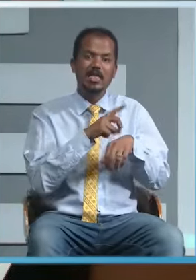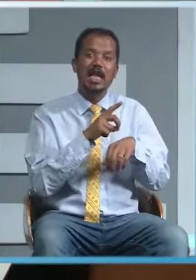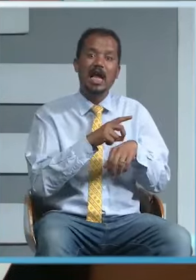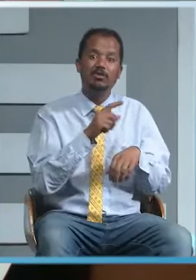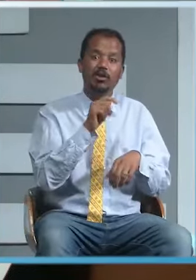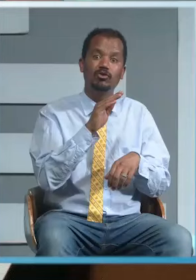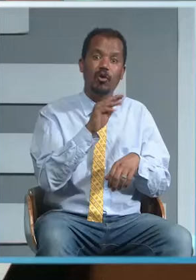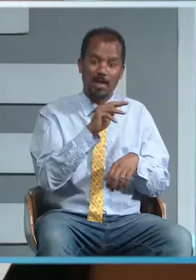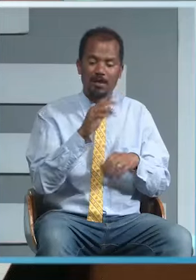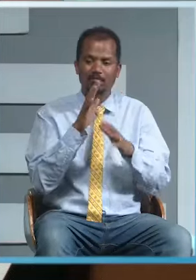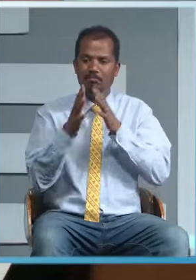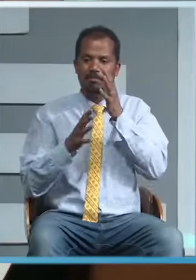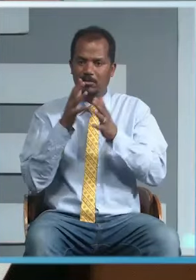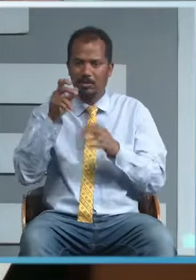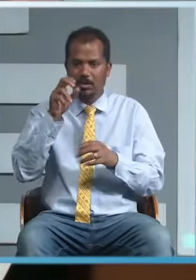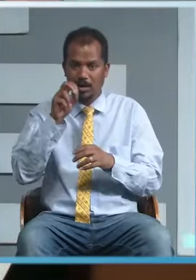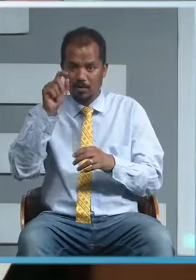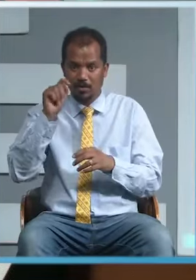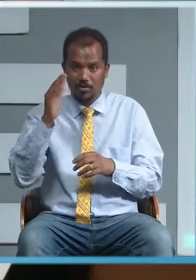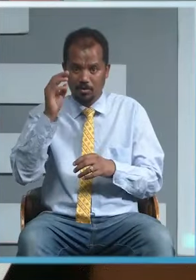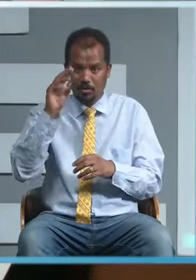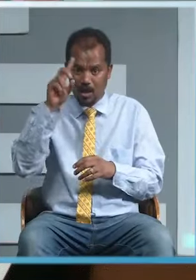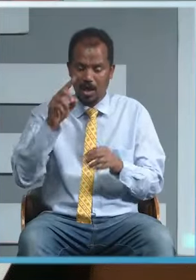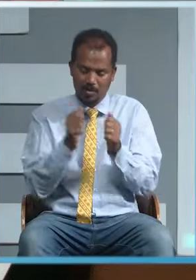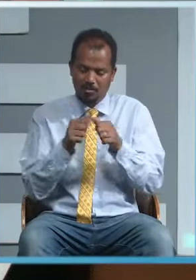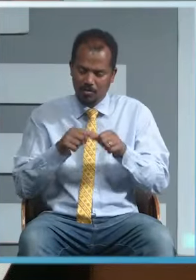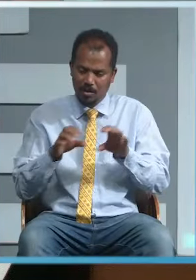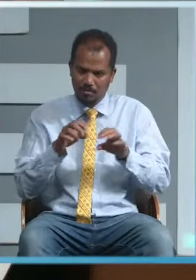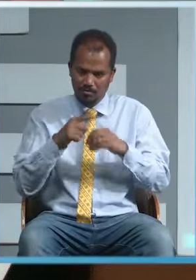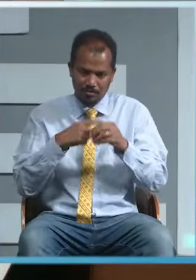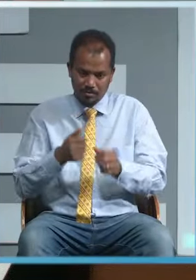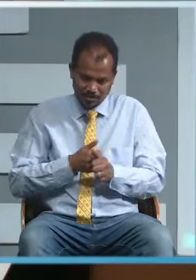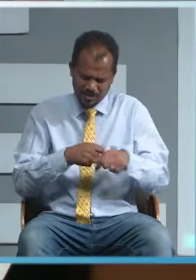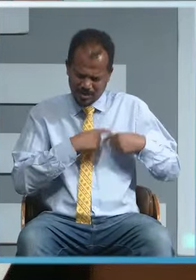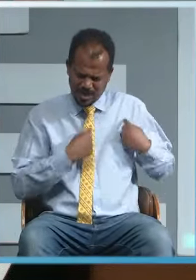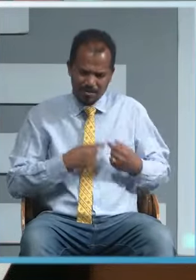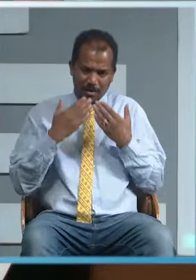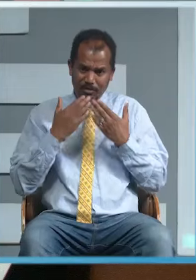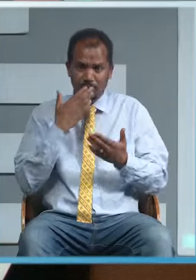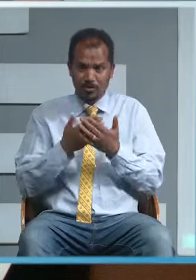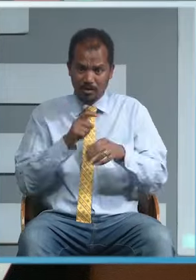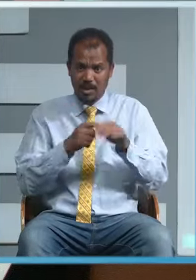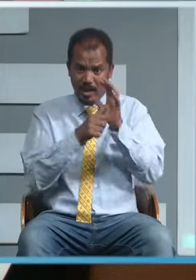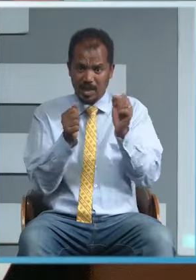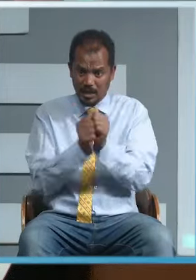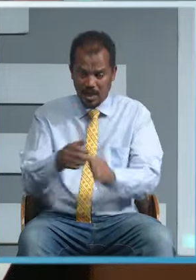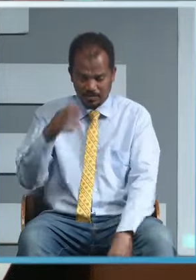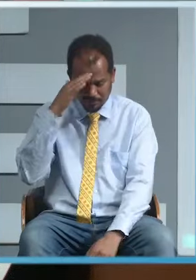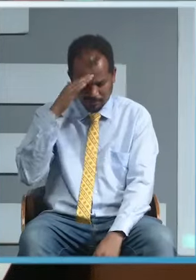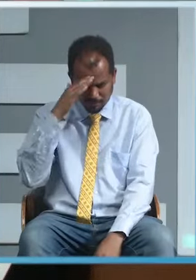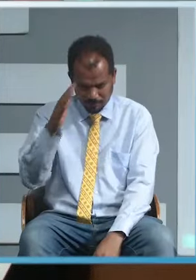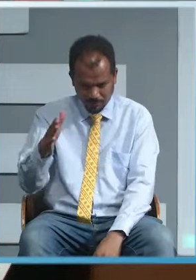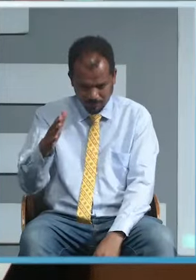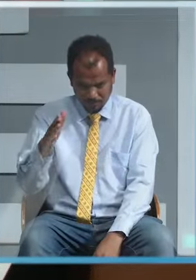አዲሱና ይድነቃቸው ተሾመ፣ በምልክት ቋንቋው ዳዊት ጎሴ ከኛ ጋር ቆይታ አድርጓል። ስለተከታተላችሁን ከልብ አመሰገንን። ጥሩ ጊዜ ከሰዓት